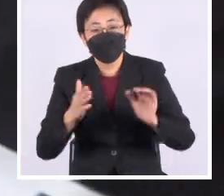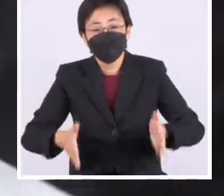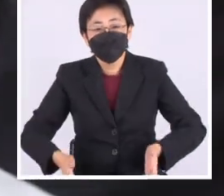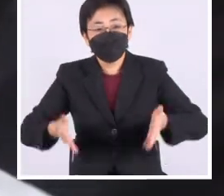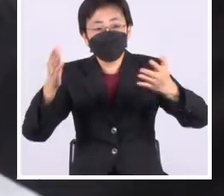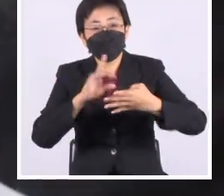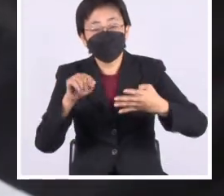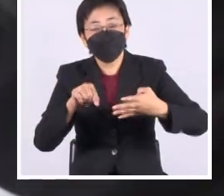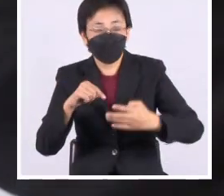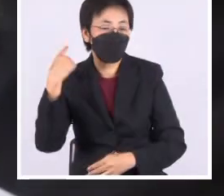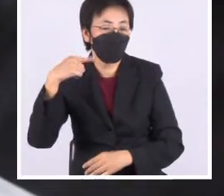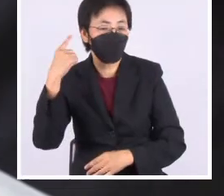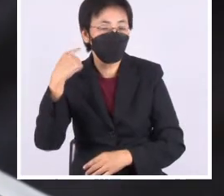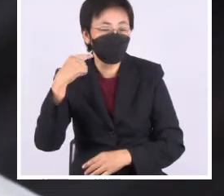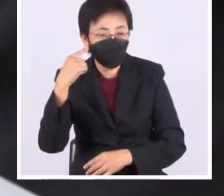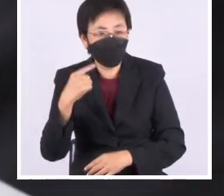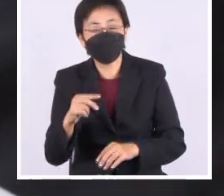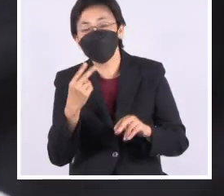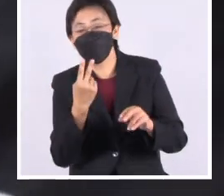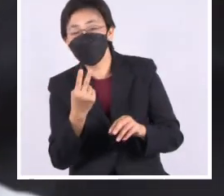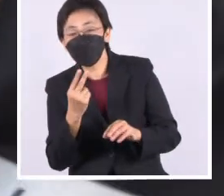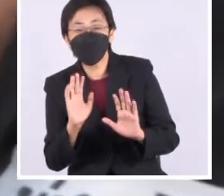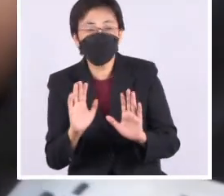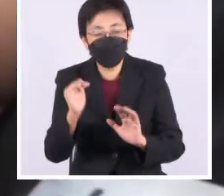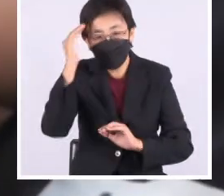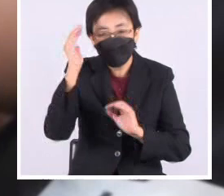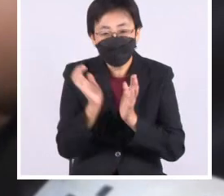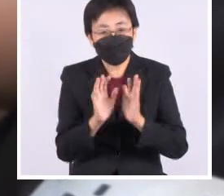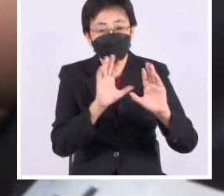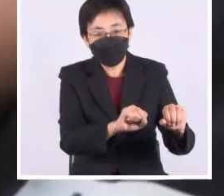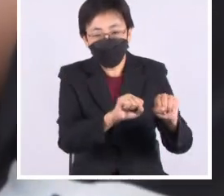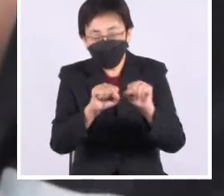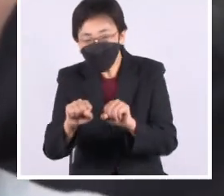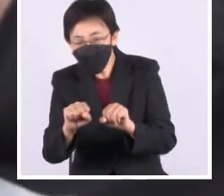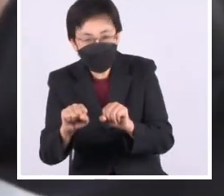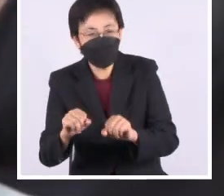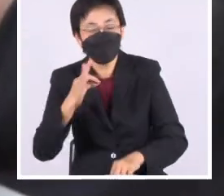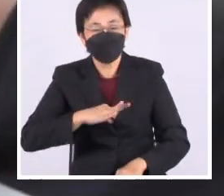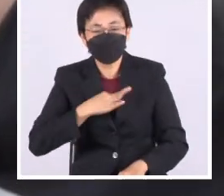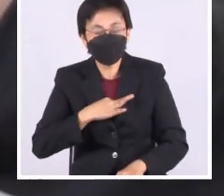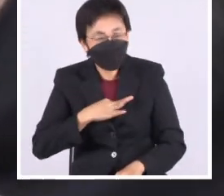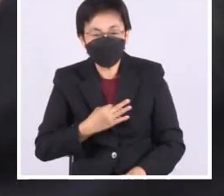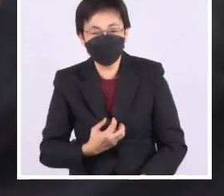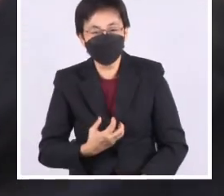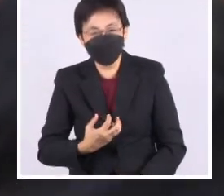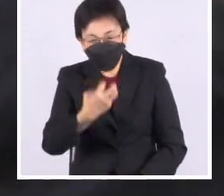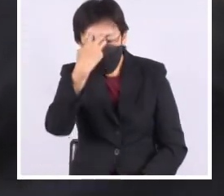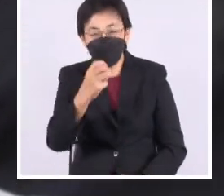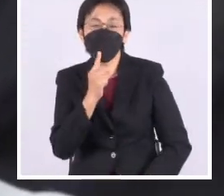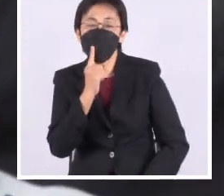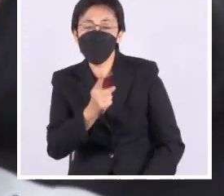าสุนทรวิวัฒน์มาเฝ้าสังเกตการตอนที่ตำรวจคุมตัวมาทำแผนอดใจไม่ได้ตะโกนด่าตะโกนสาบแช่ง